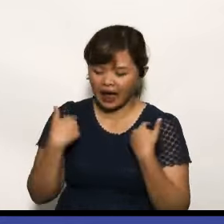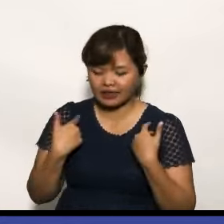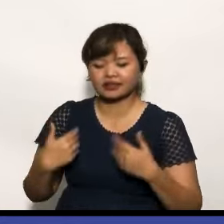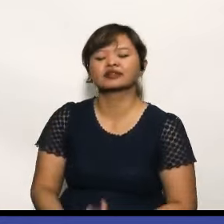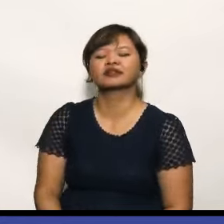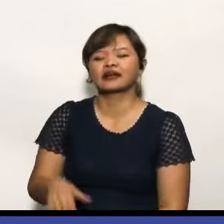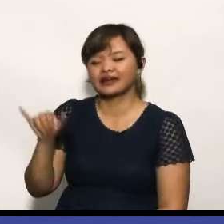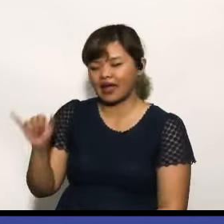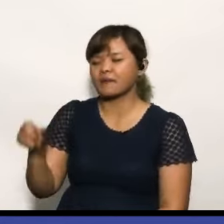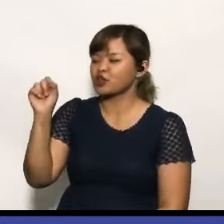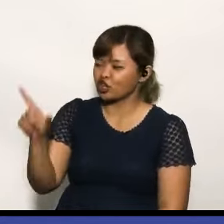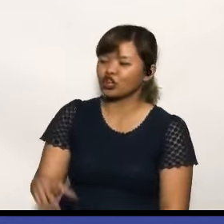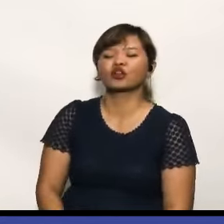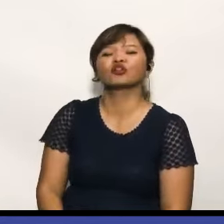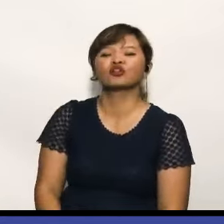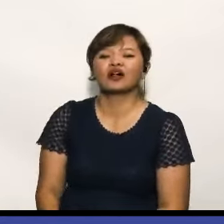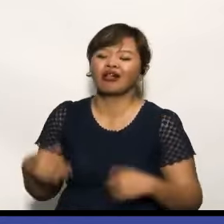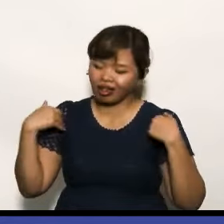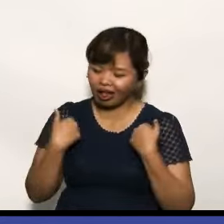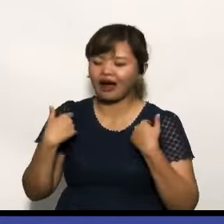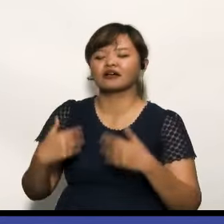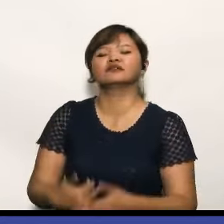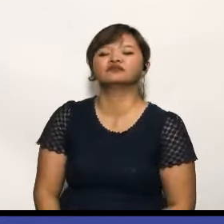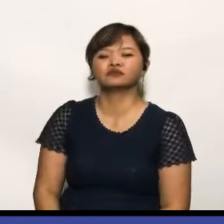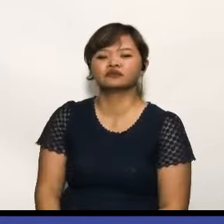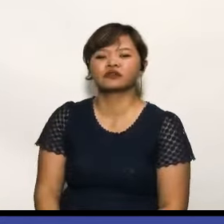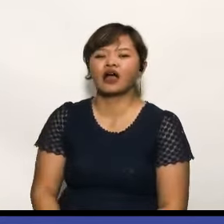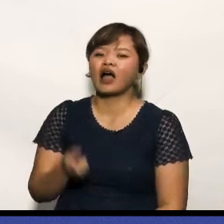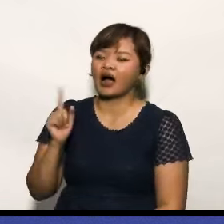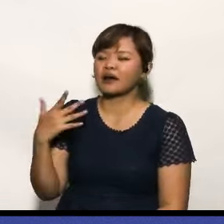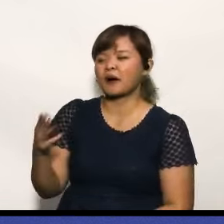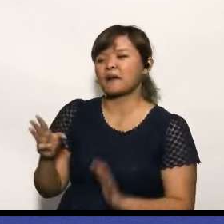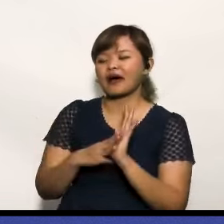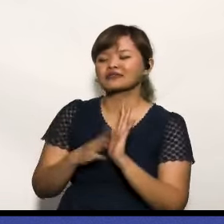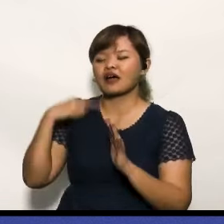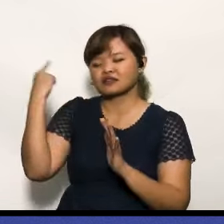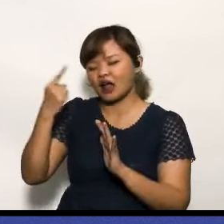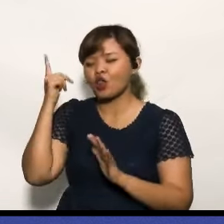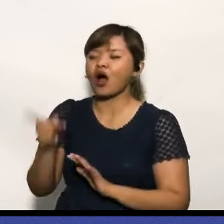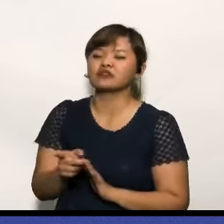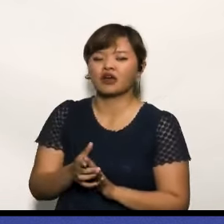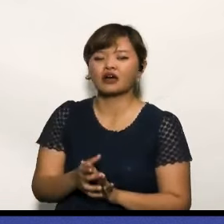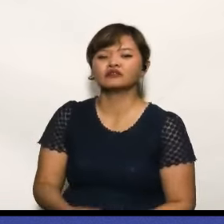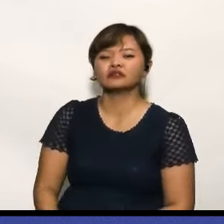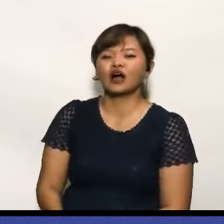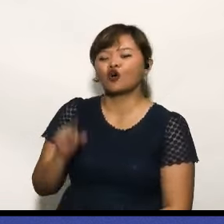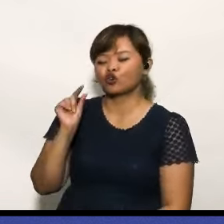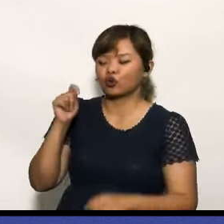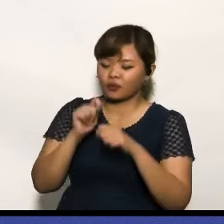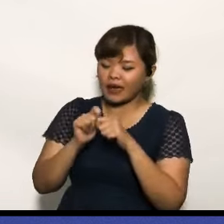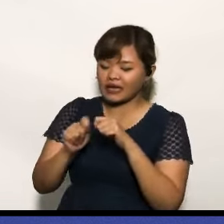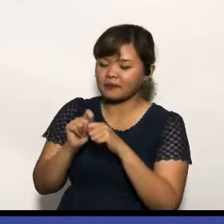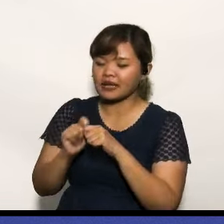Kelelahan. Exactly. Kelelahan. Karena selalu ada masalah untuk